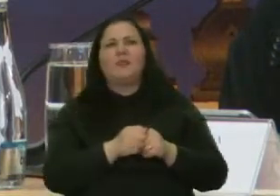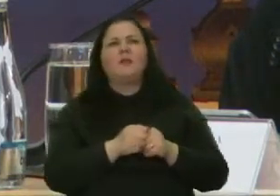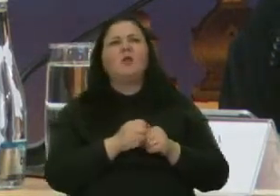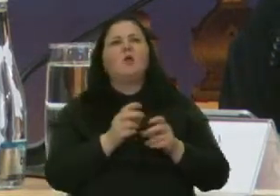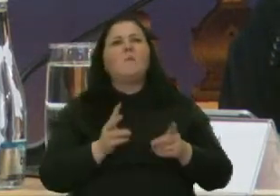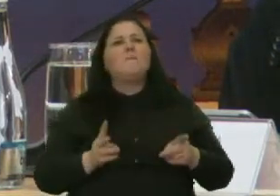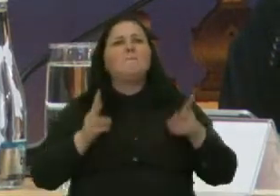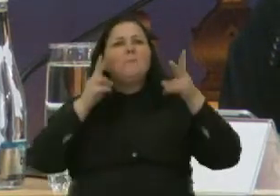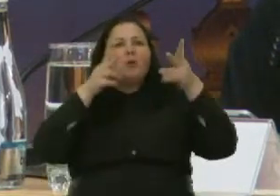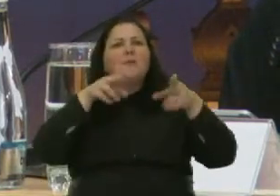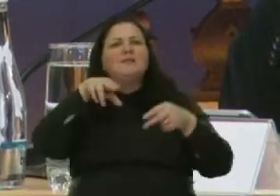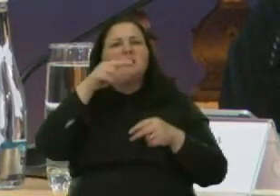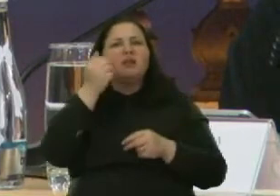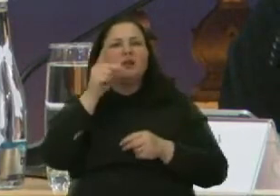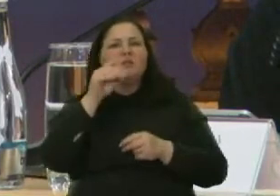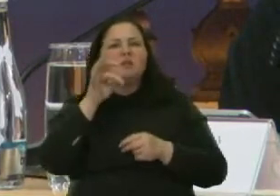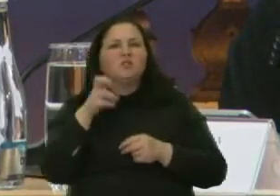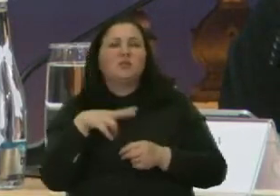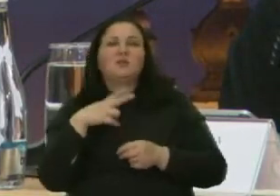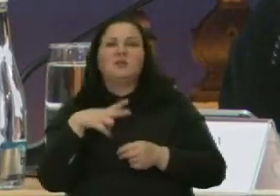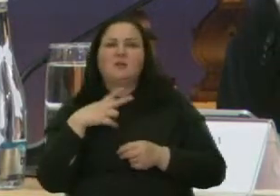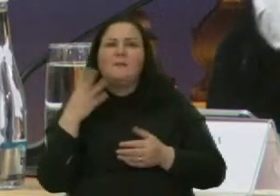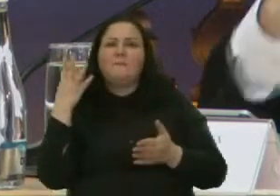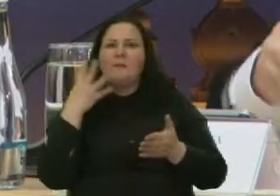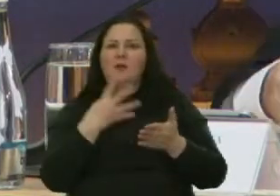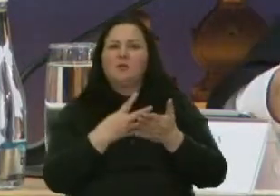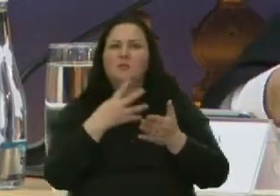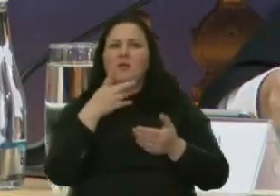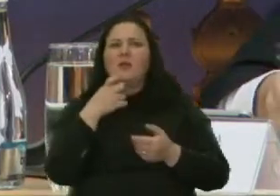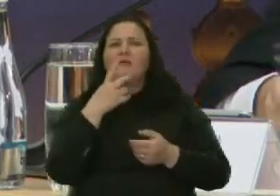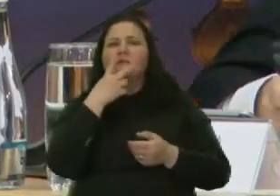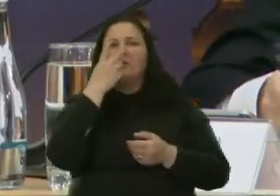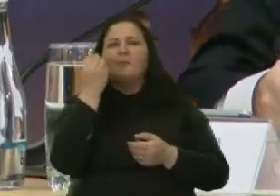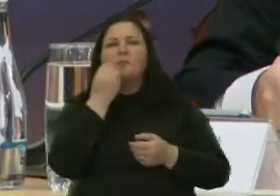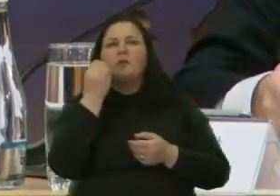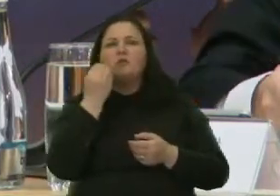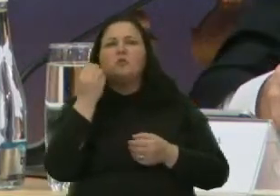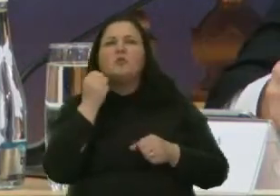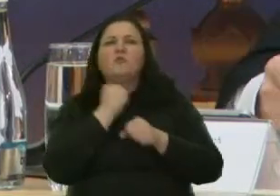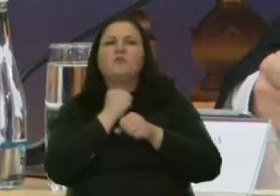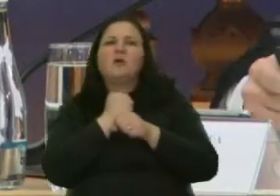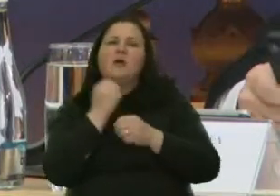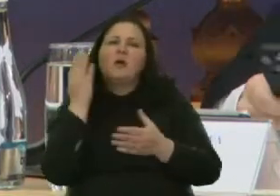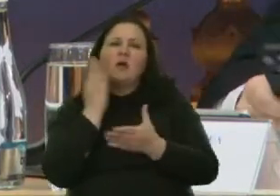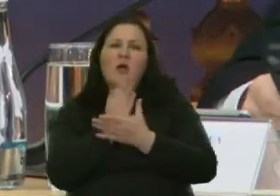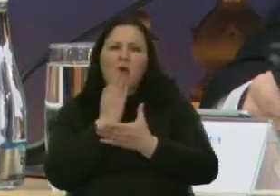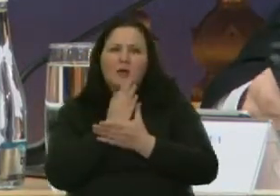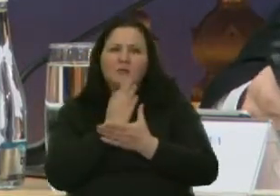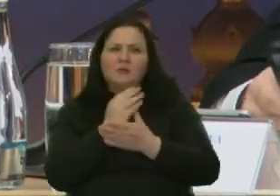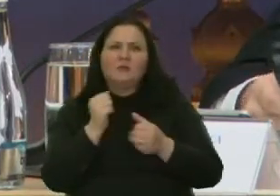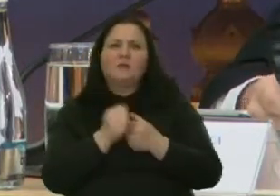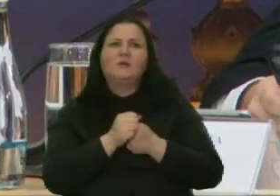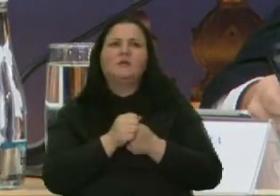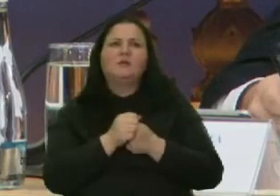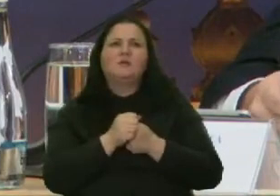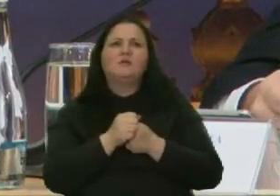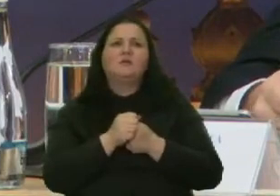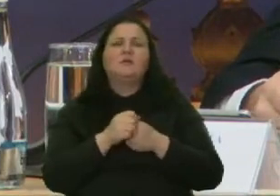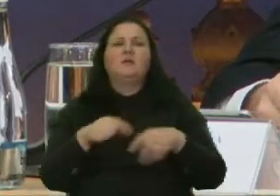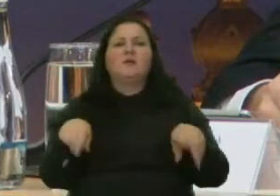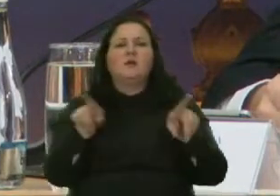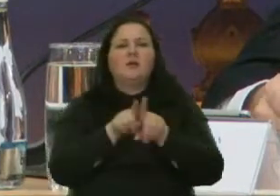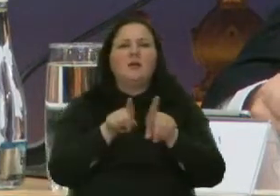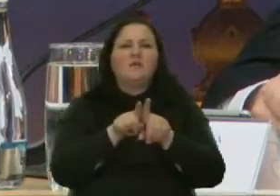nădășel avem 4000 RON prevăzuți pentru întocmirea documentației de în 2024 de